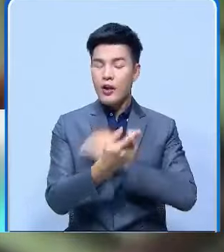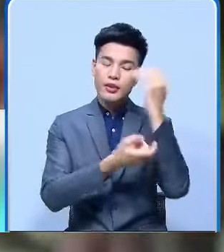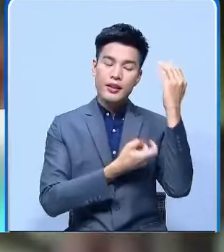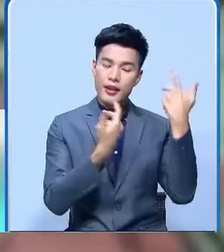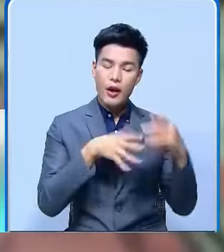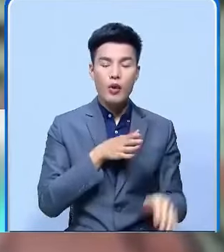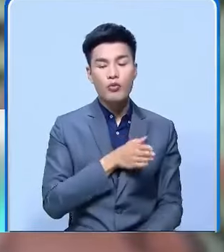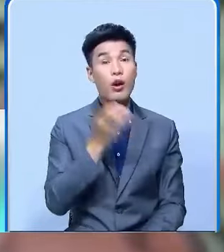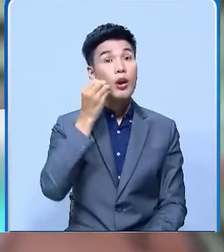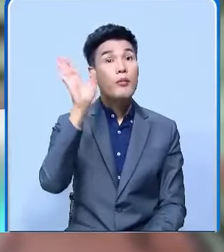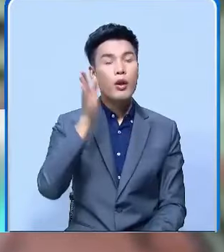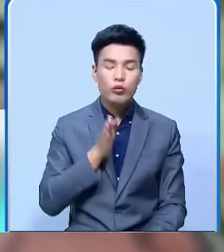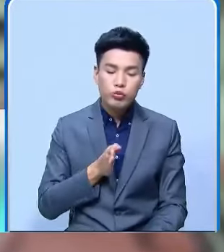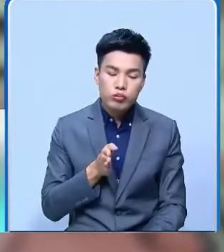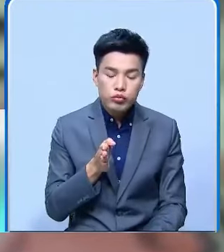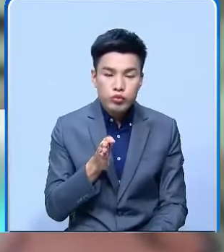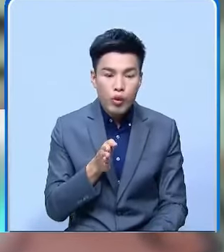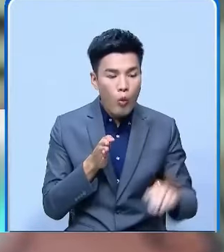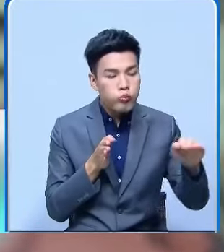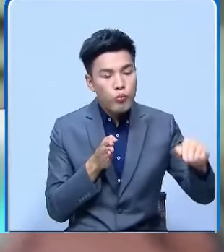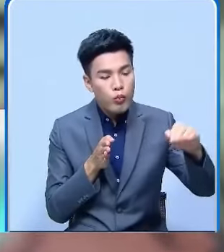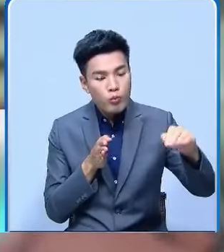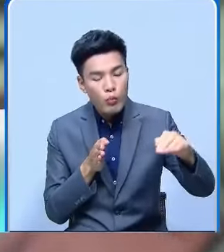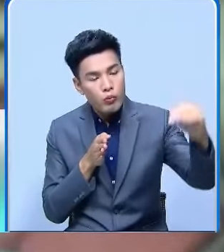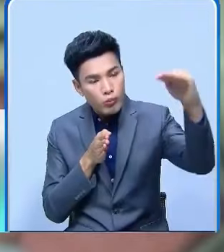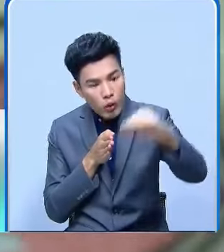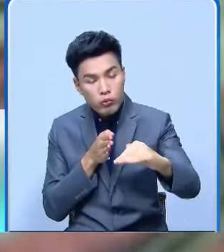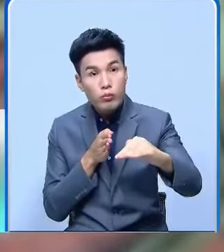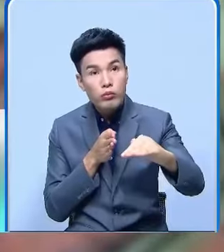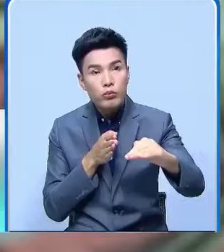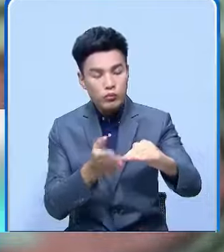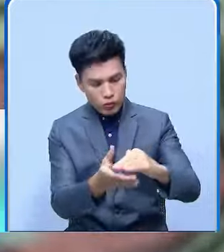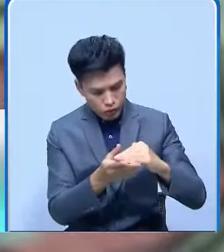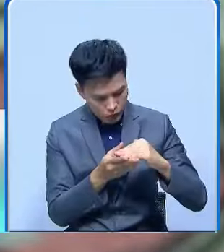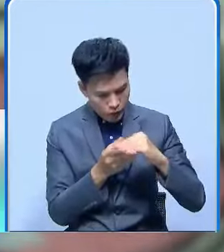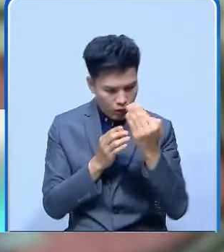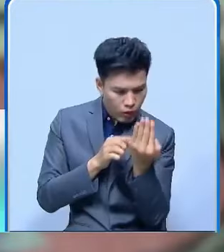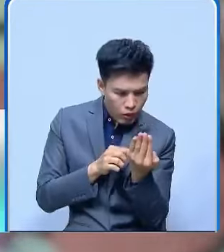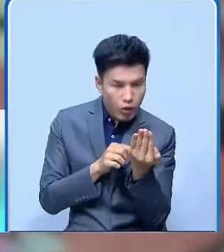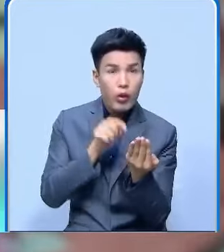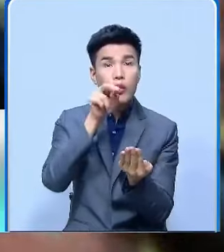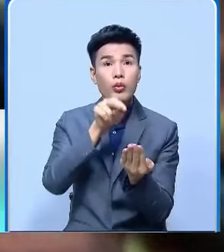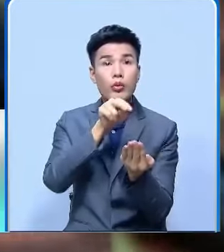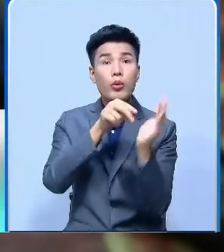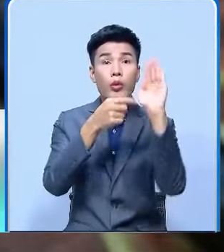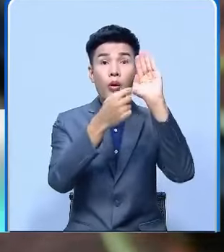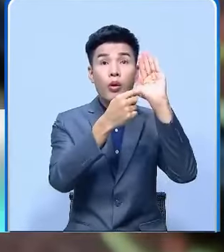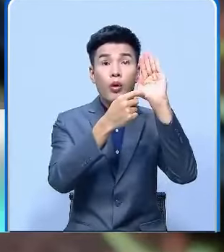แล้วกำลังจะกลับบ้านเนี่ยแหละกระโดดมาขวางฟึบหยิบขึ้นมาพลิกงายท้องดูซะหน่ อ ย